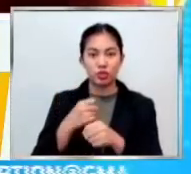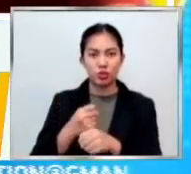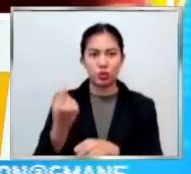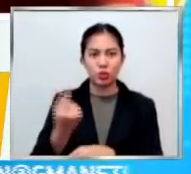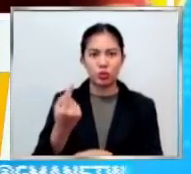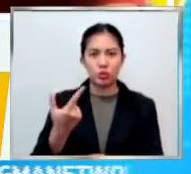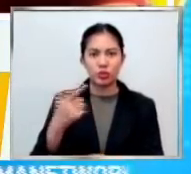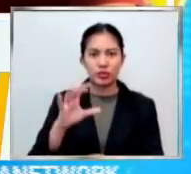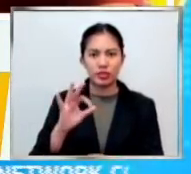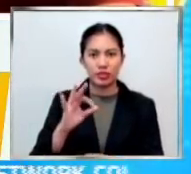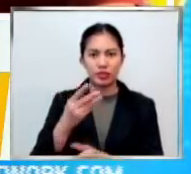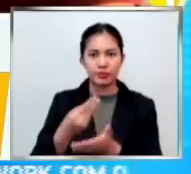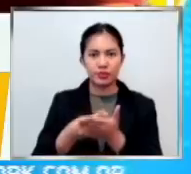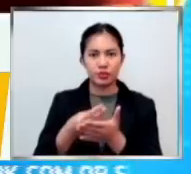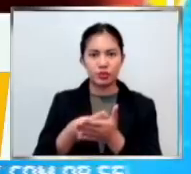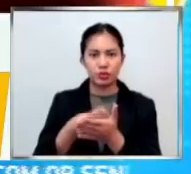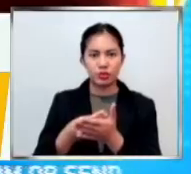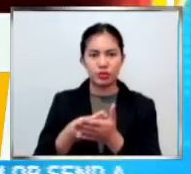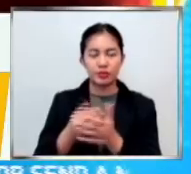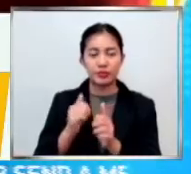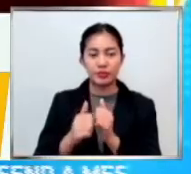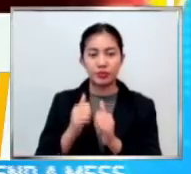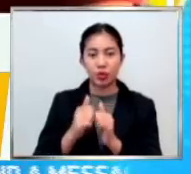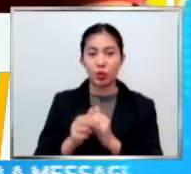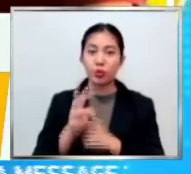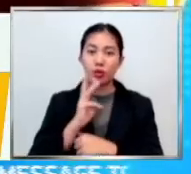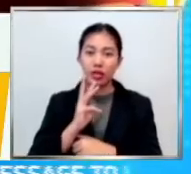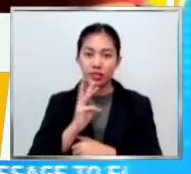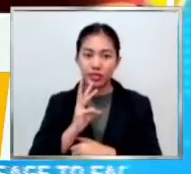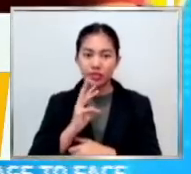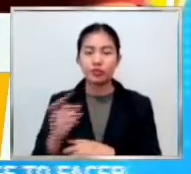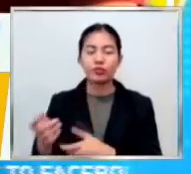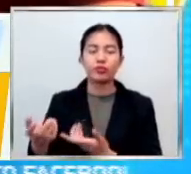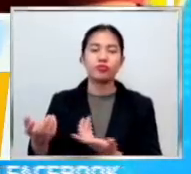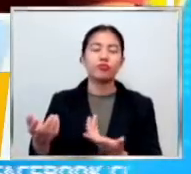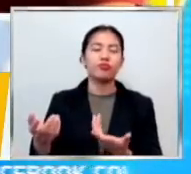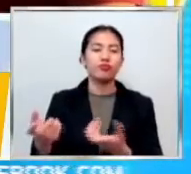So, yung pumping ng tubig, pag-araro,